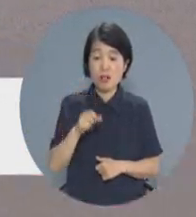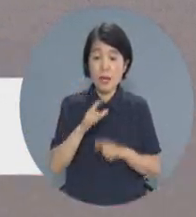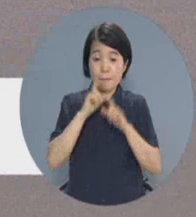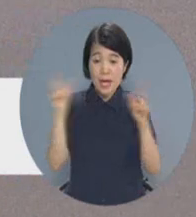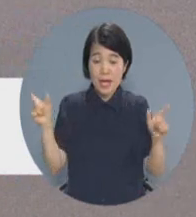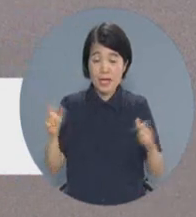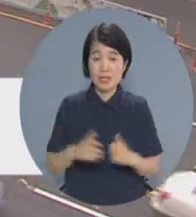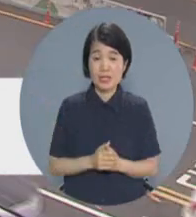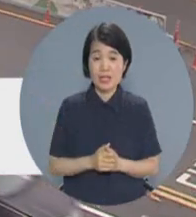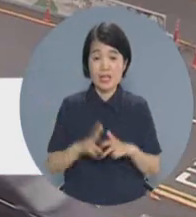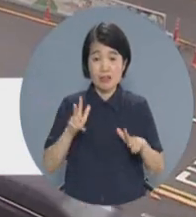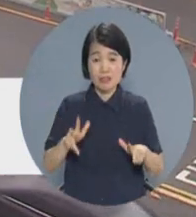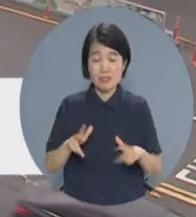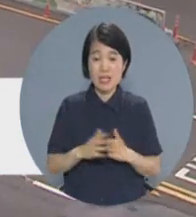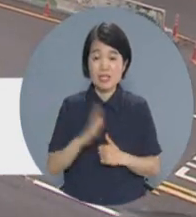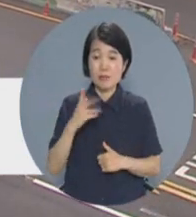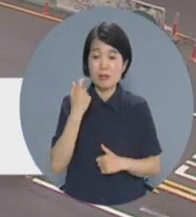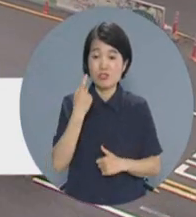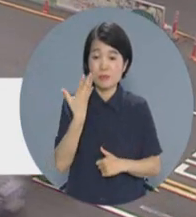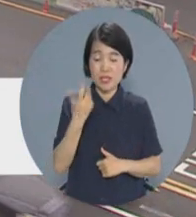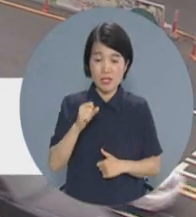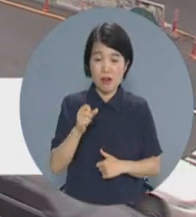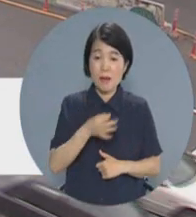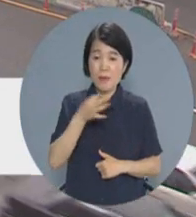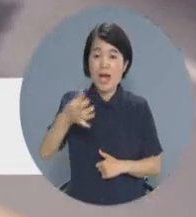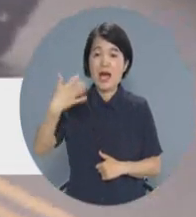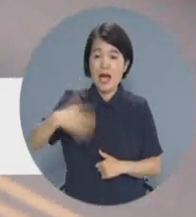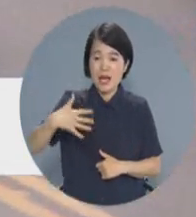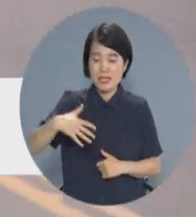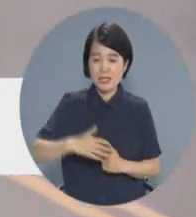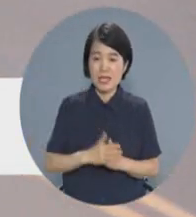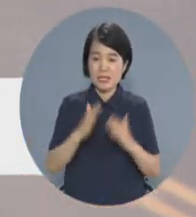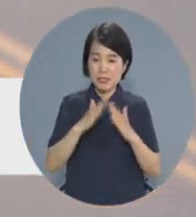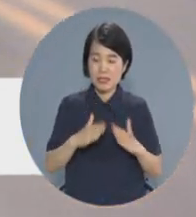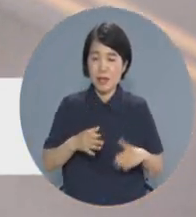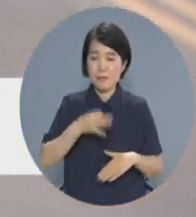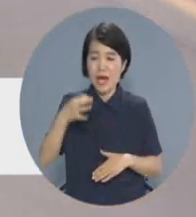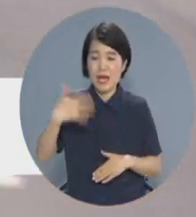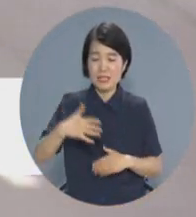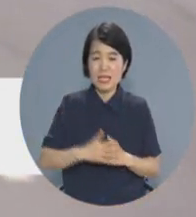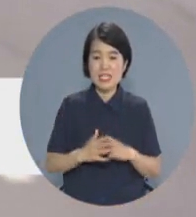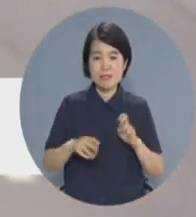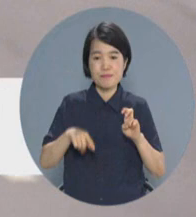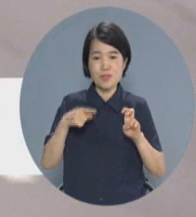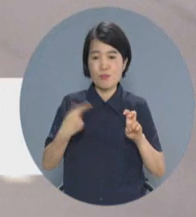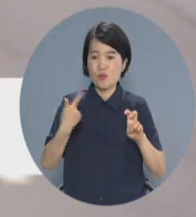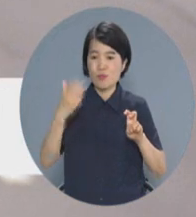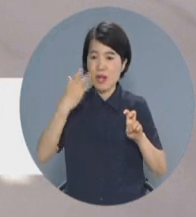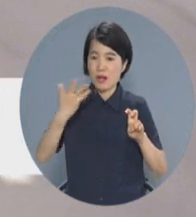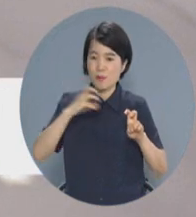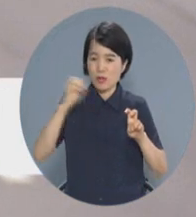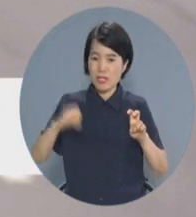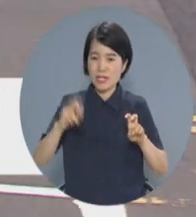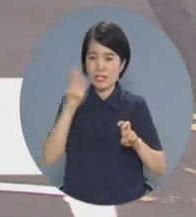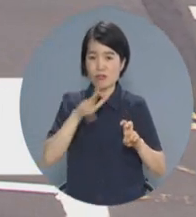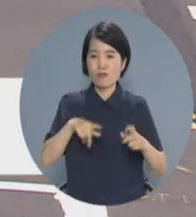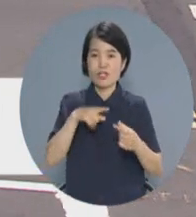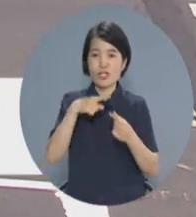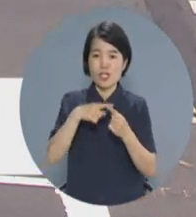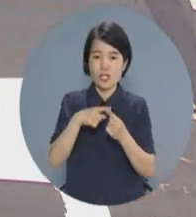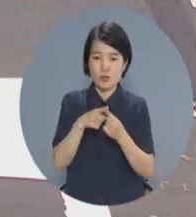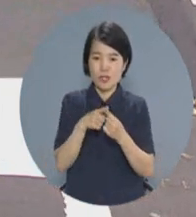부과됐는데 현재 391억 원이 납부되지 않아 전남의 미납률은 20.68%로 전국에서